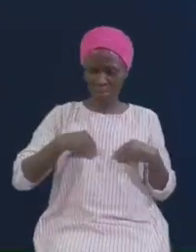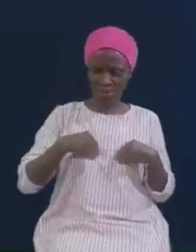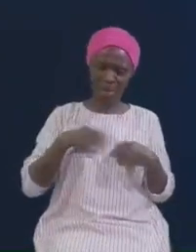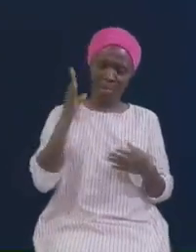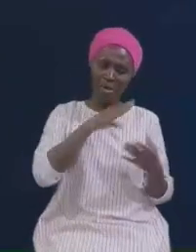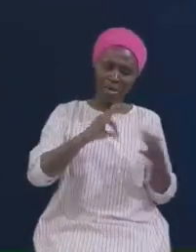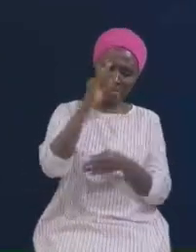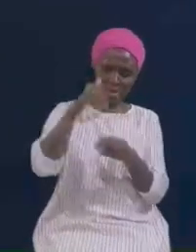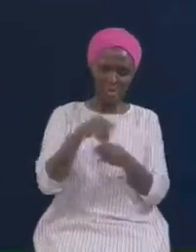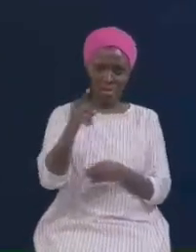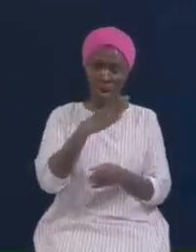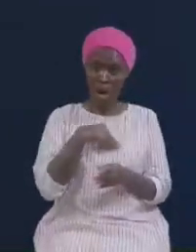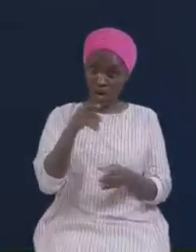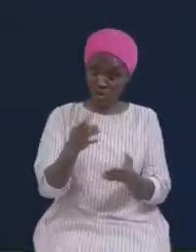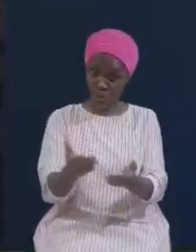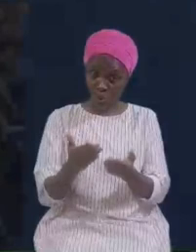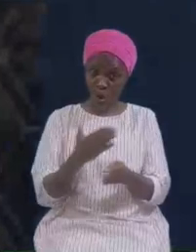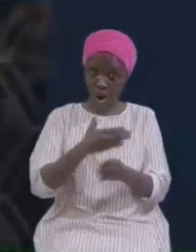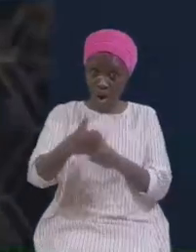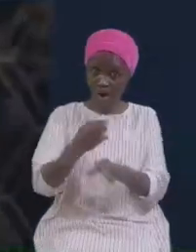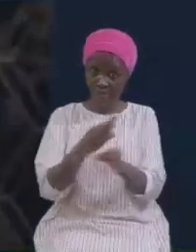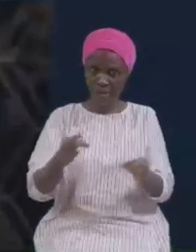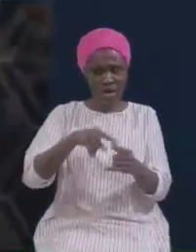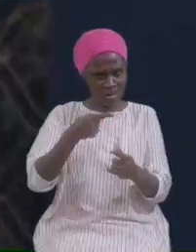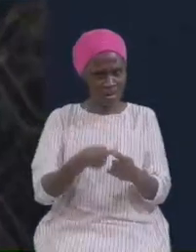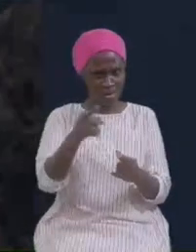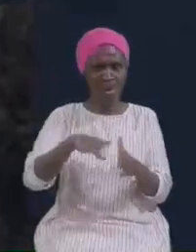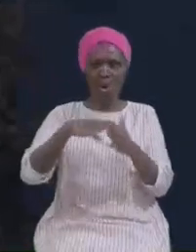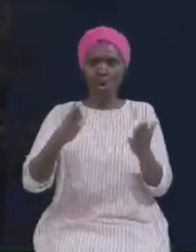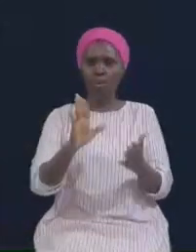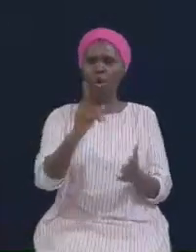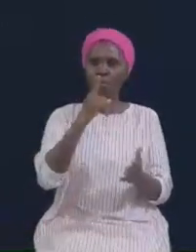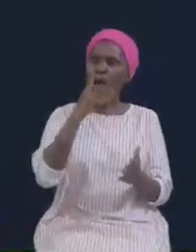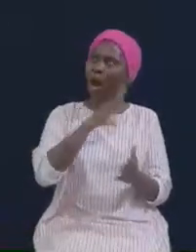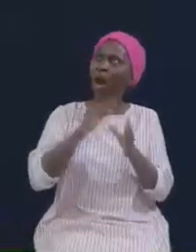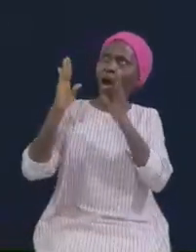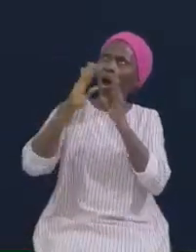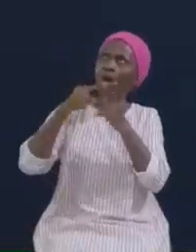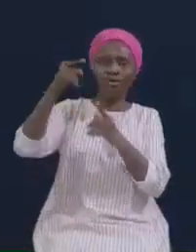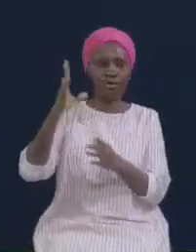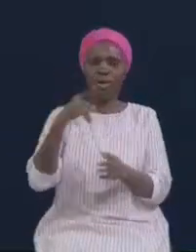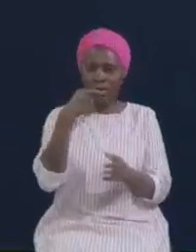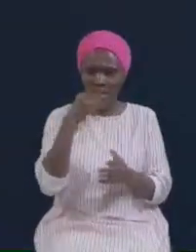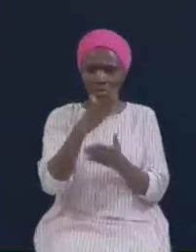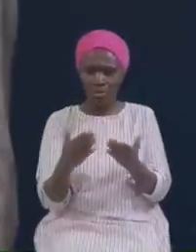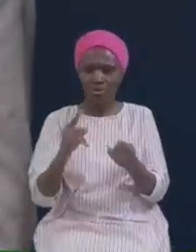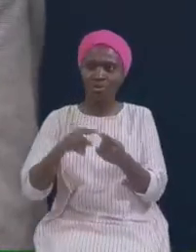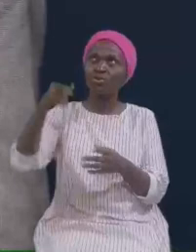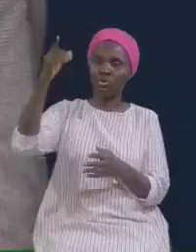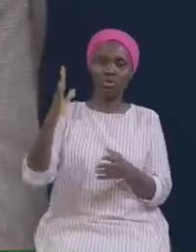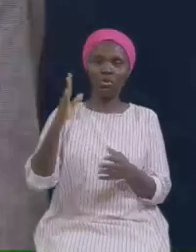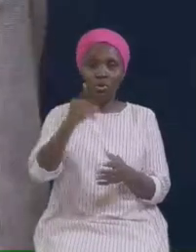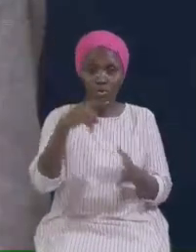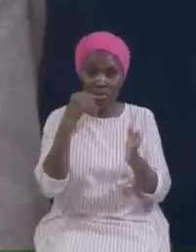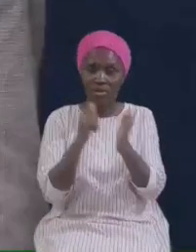libération totale. La libération surnaturelle, tu dois ouvrir la bouche, tu dois dire quelque chose à Dieu. Tu dis,